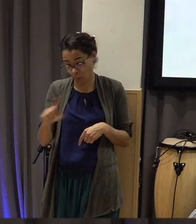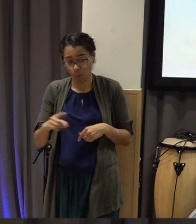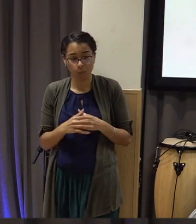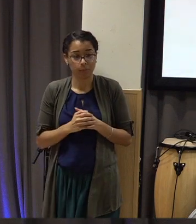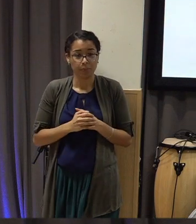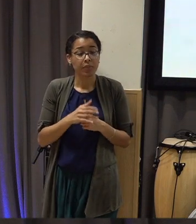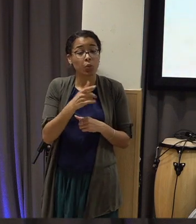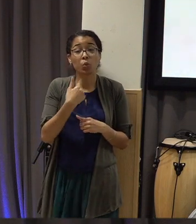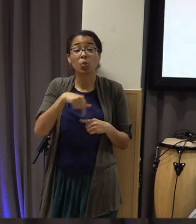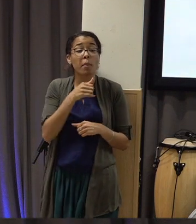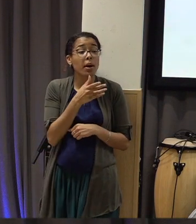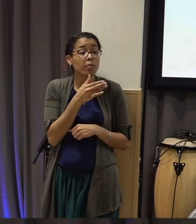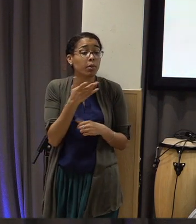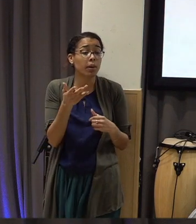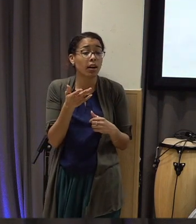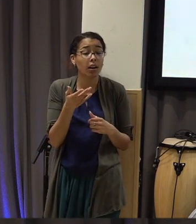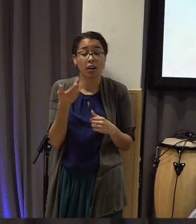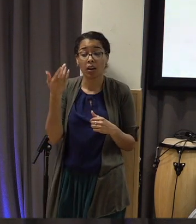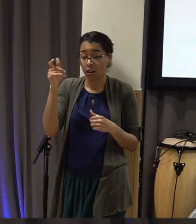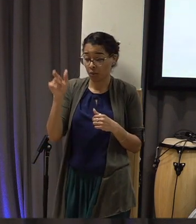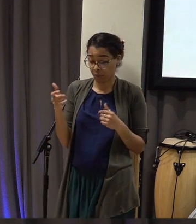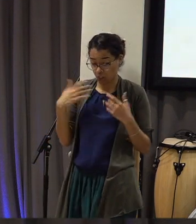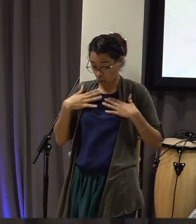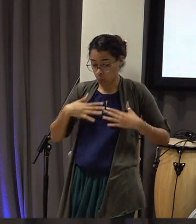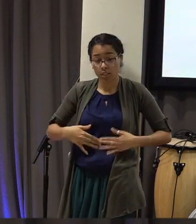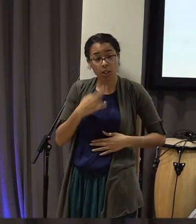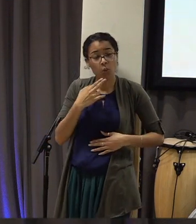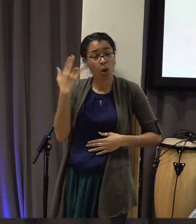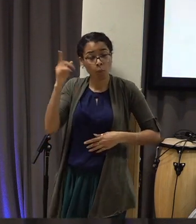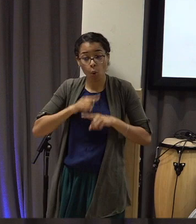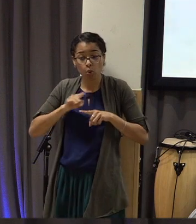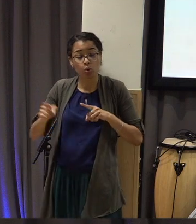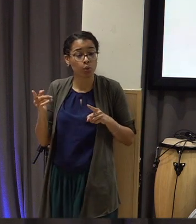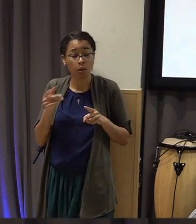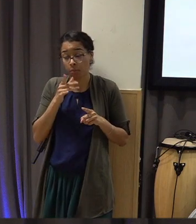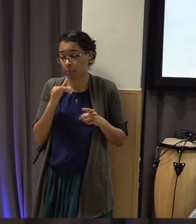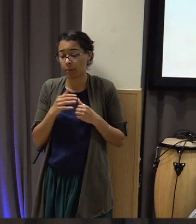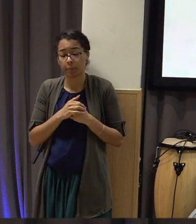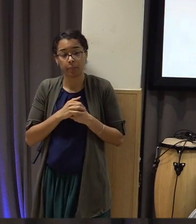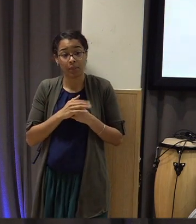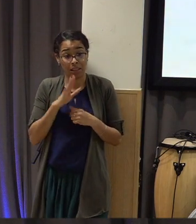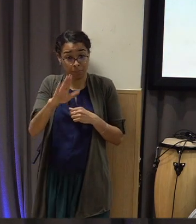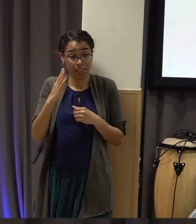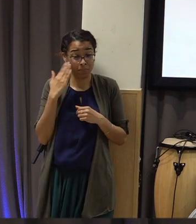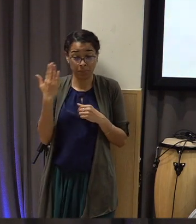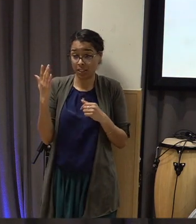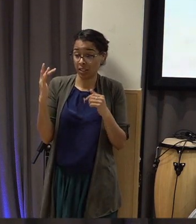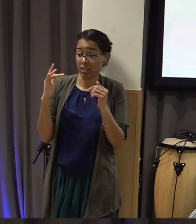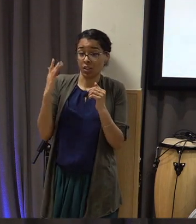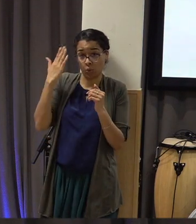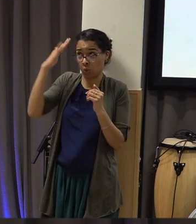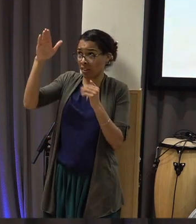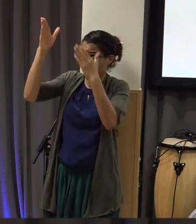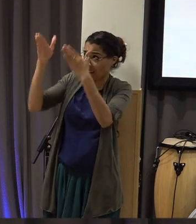Donc tu ne peux pas commercer avec quelque chose qui ne t'appartient pas. Qui plus est quand tu connais la personne à qui ça